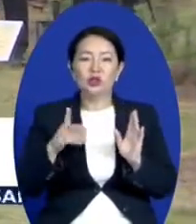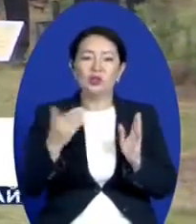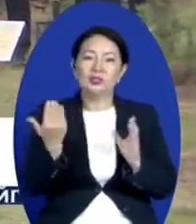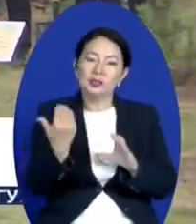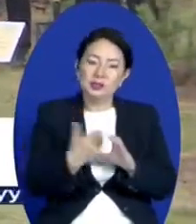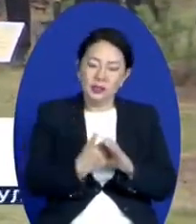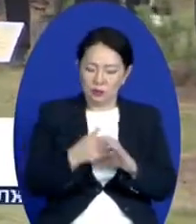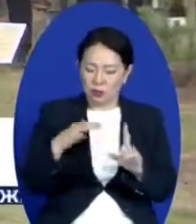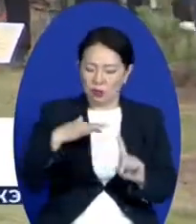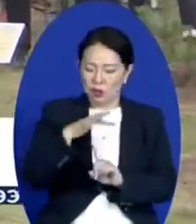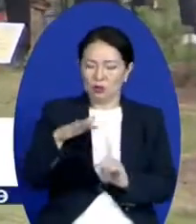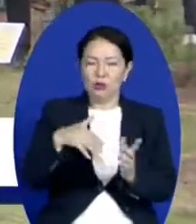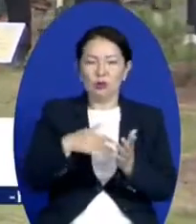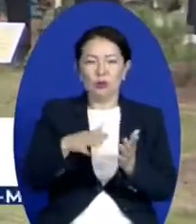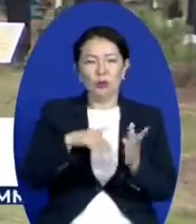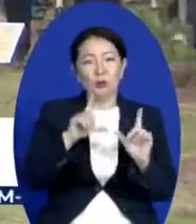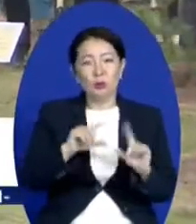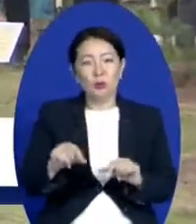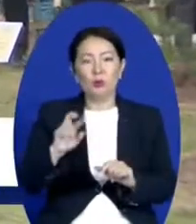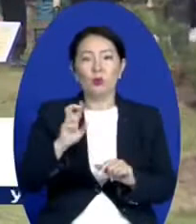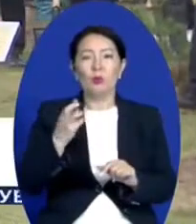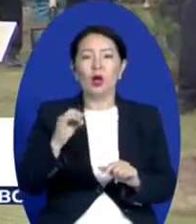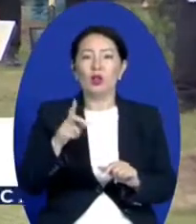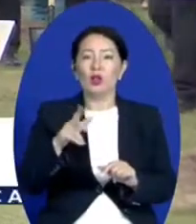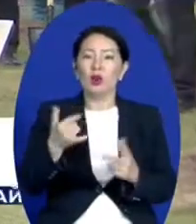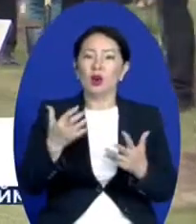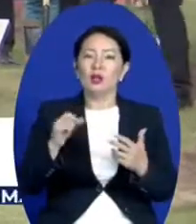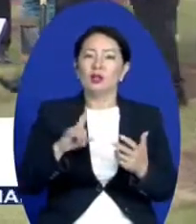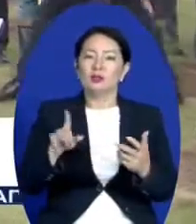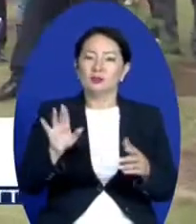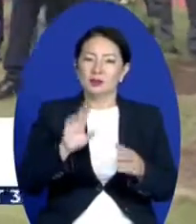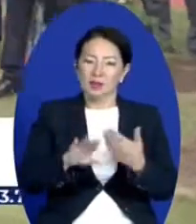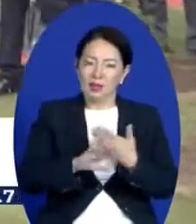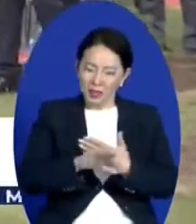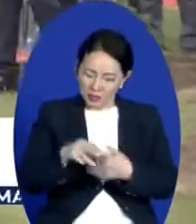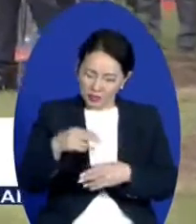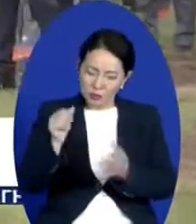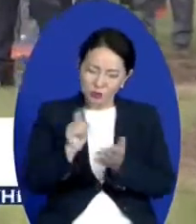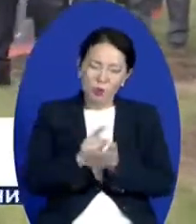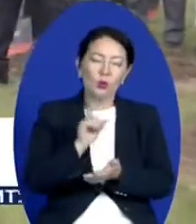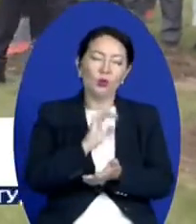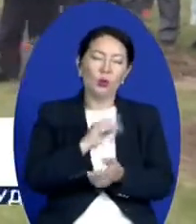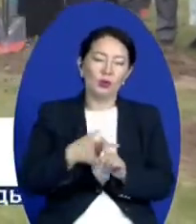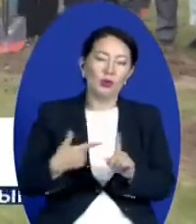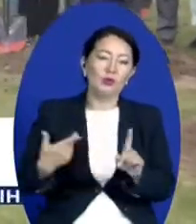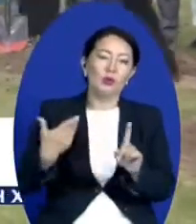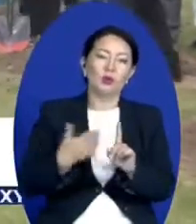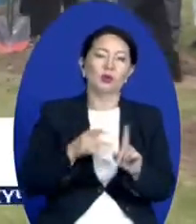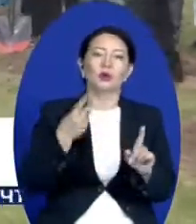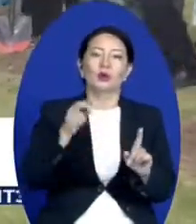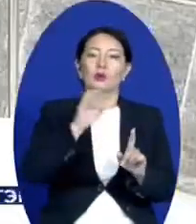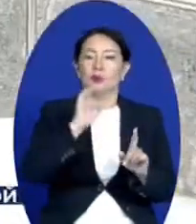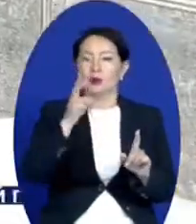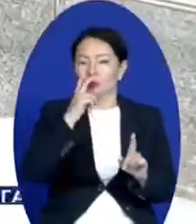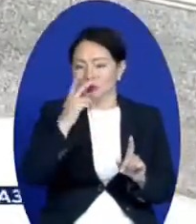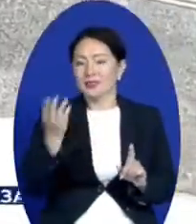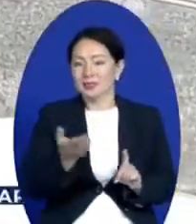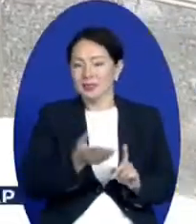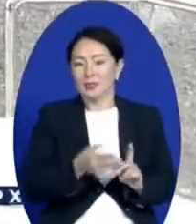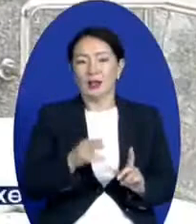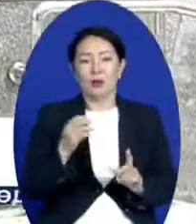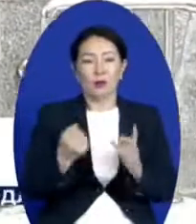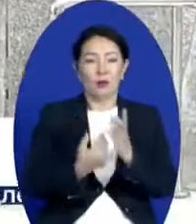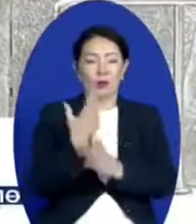орчны бохирдлыг бууруулах, биологийн олон янз байдлыг хадгалж үлдэхэд маш чухал хувь нэмэр оруулна гэж нэгдсэн үндэсний байгууллага үзэж байна. За мод